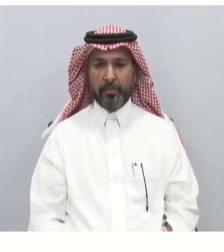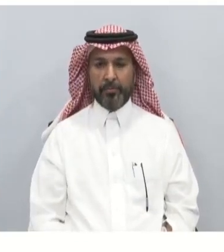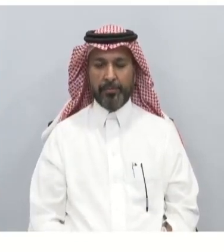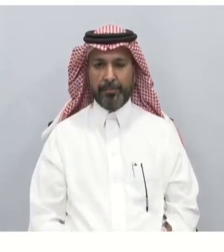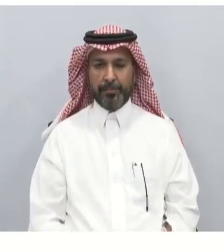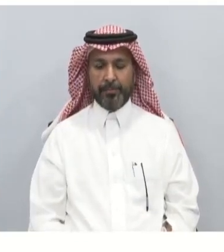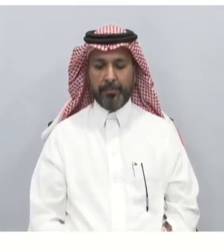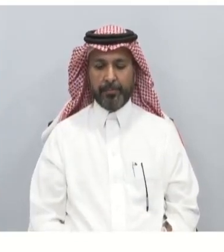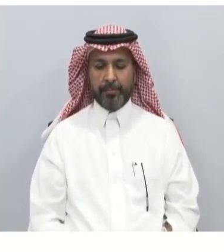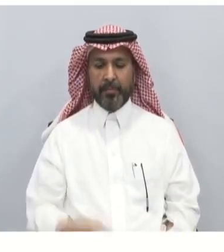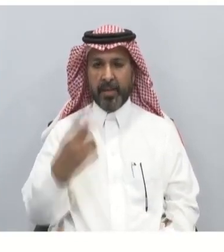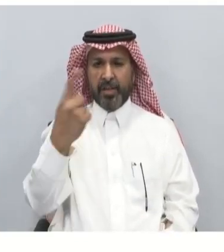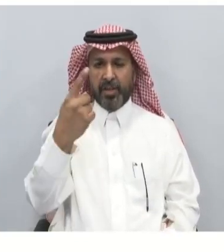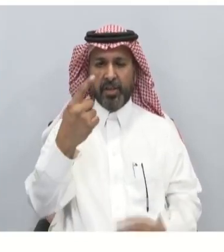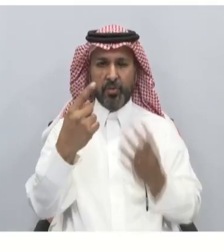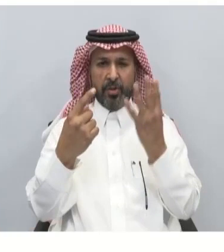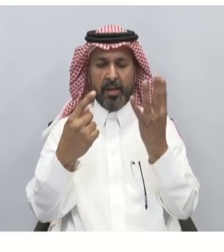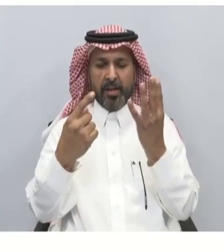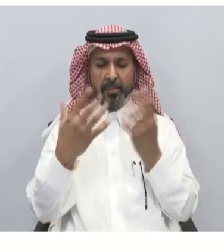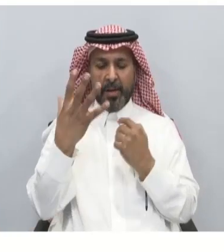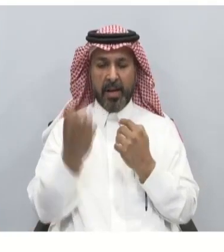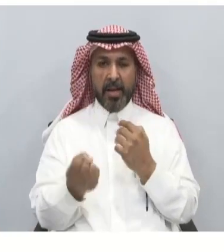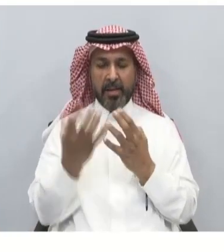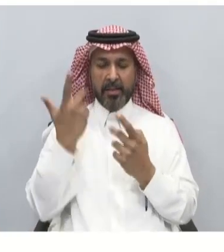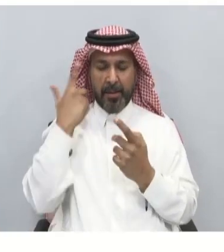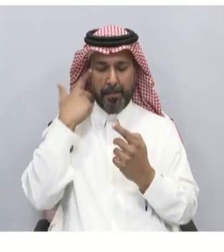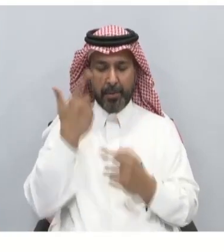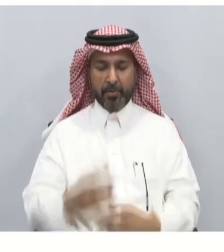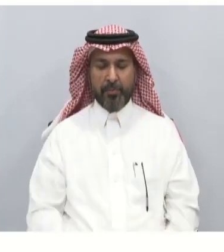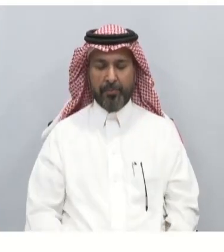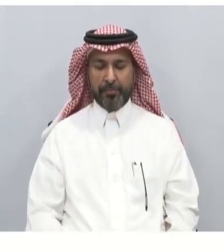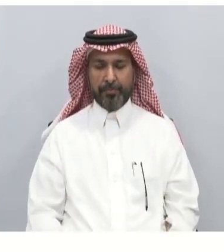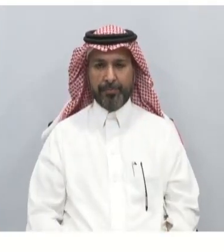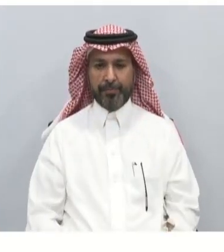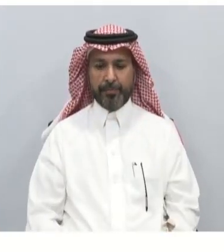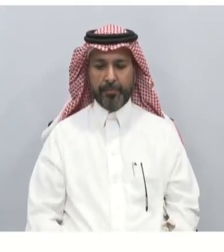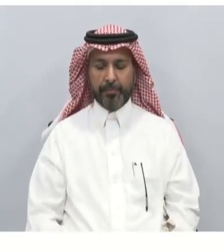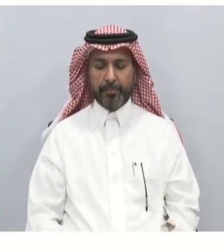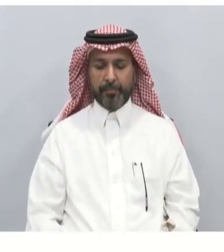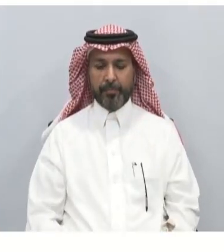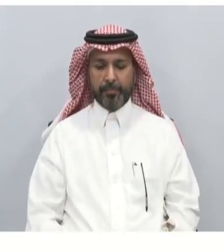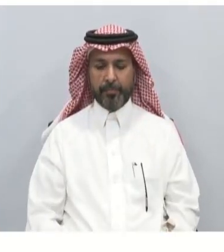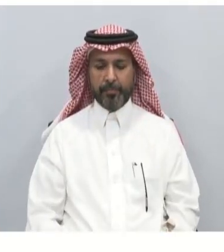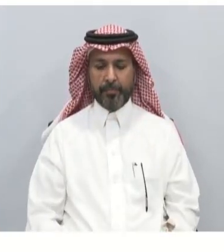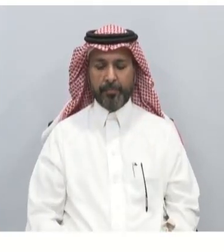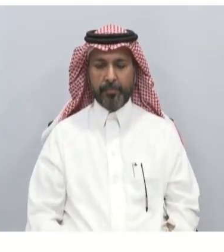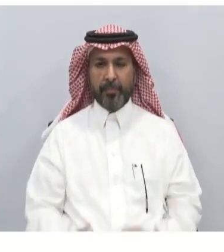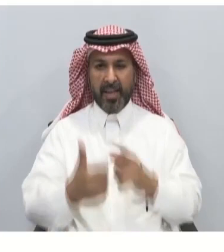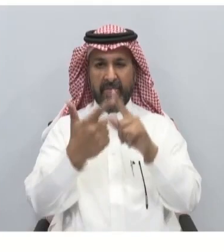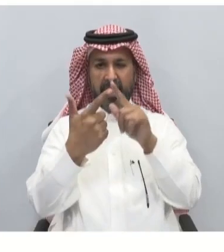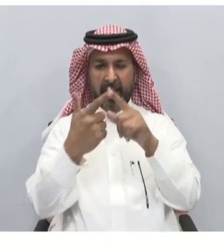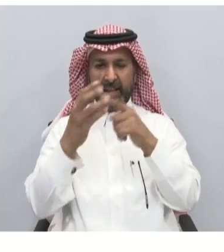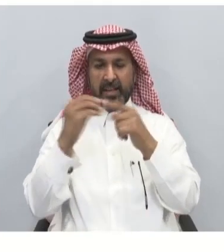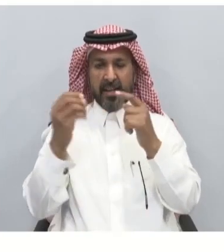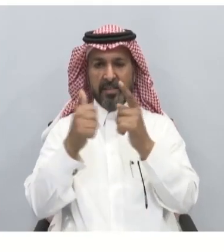فيها. طبعا عندنا هنا متتابعة مكتوبة بسرد العناصر، طبعا أحسنتم، راح أخذ الحد الثاني